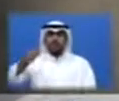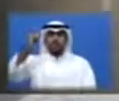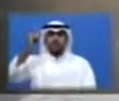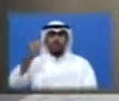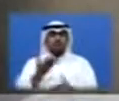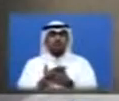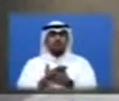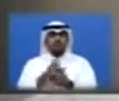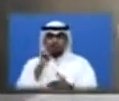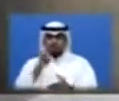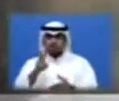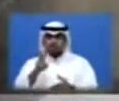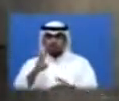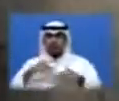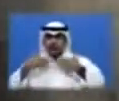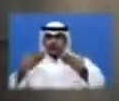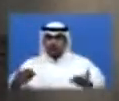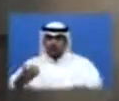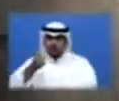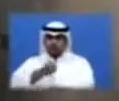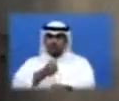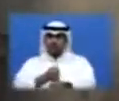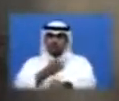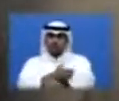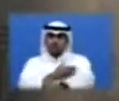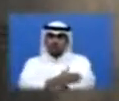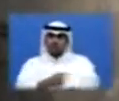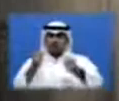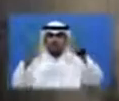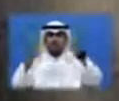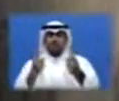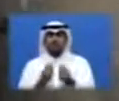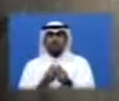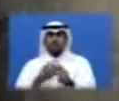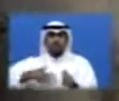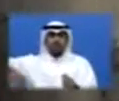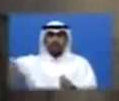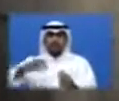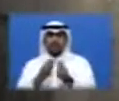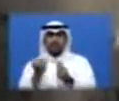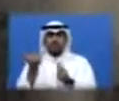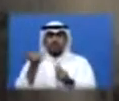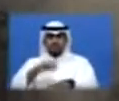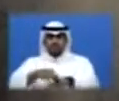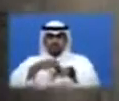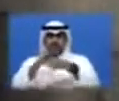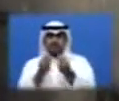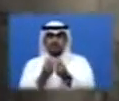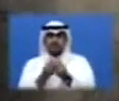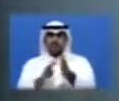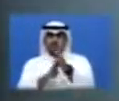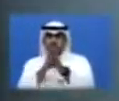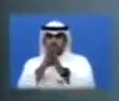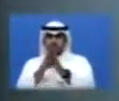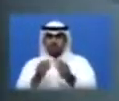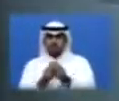سباقة في الخير والعمل الإنسانية، وترجمة لدور سموه رعاه الله على الصعيدين الإنساني